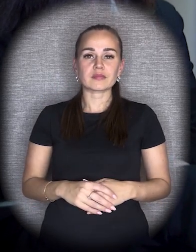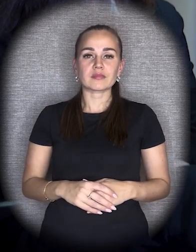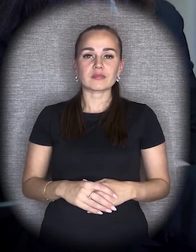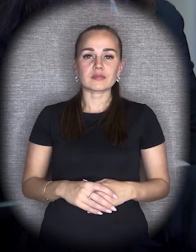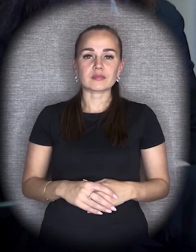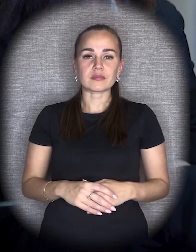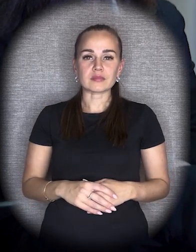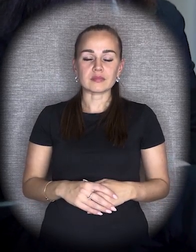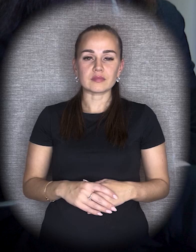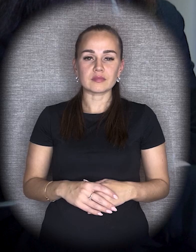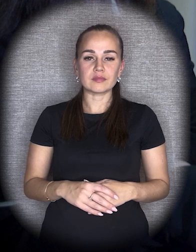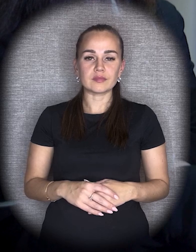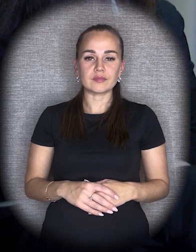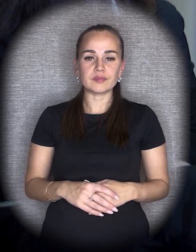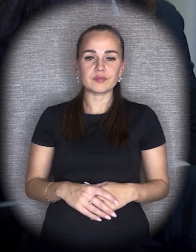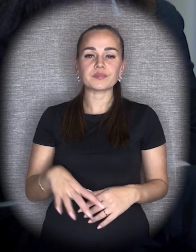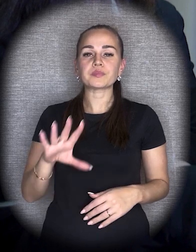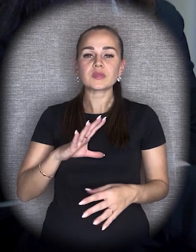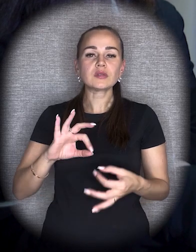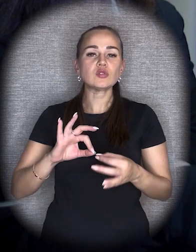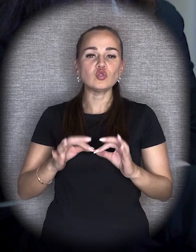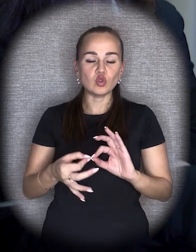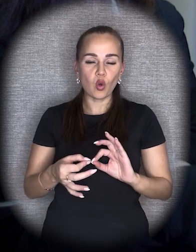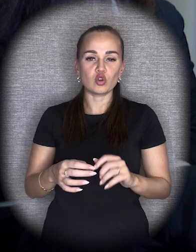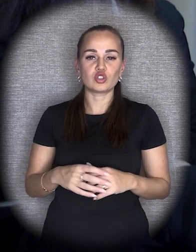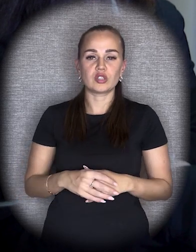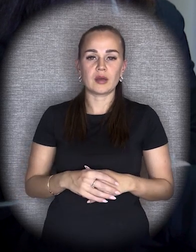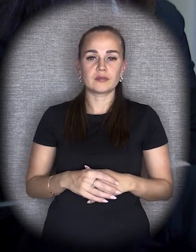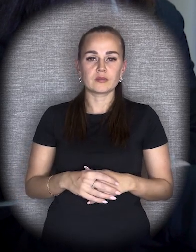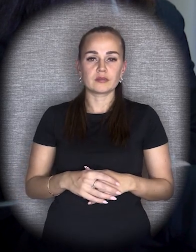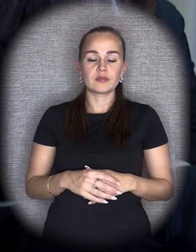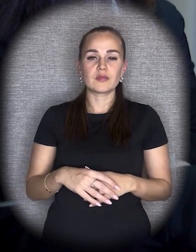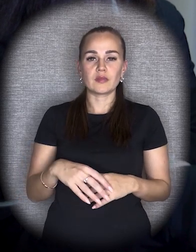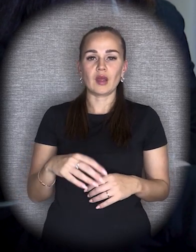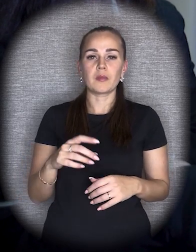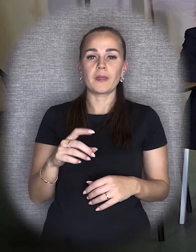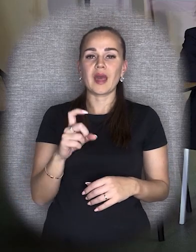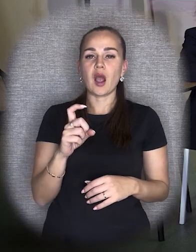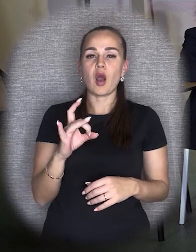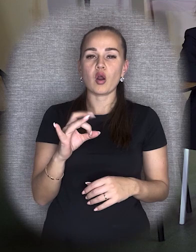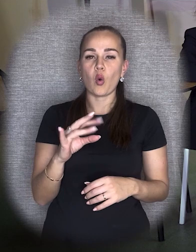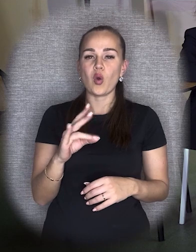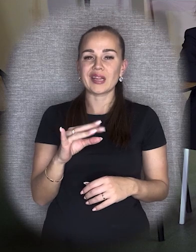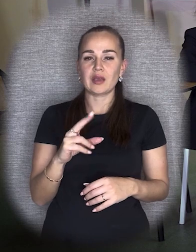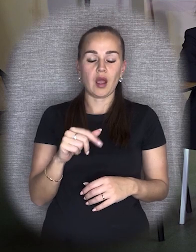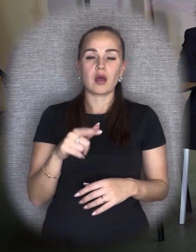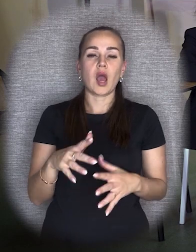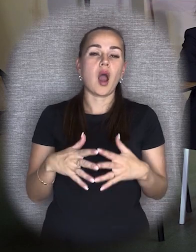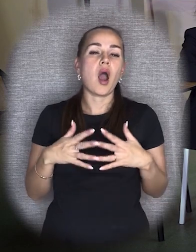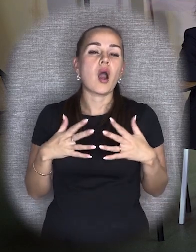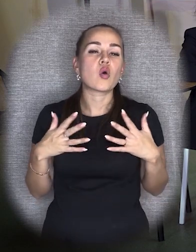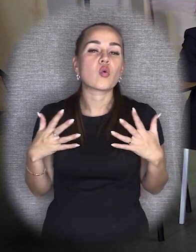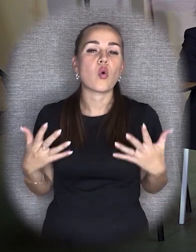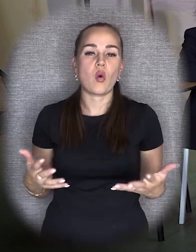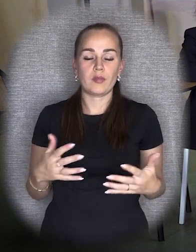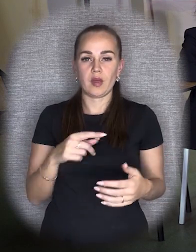И было сложно, опять же, еще раз повторюсь, массив хроники огромен. То есть мы берем фактически